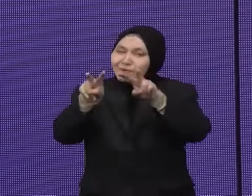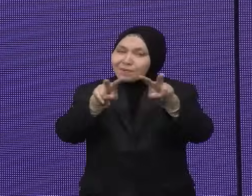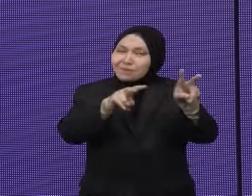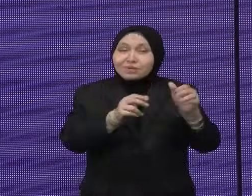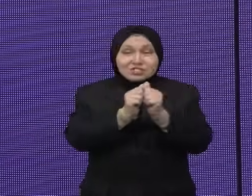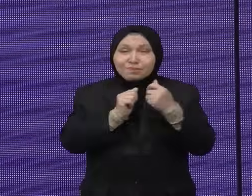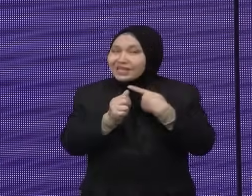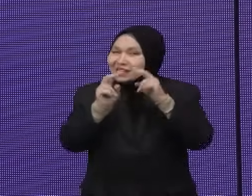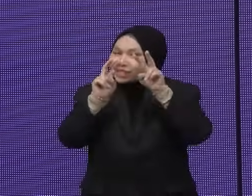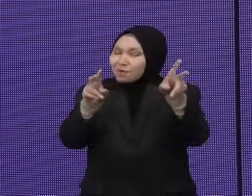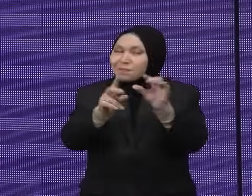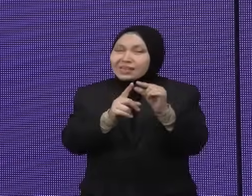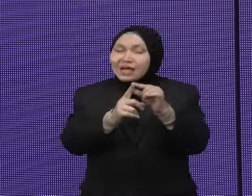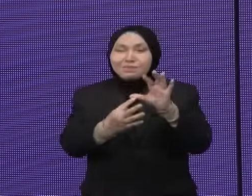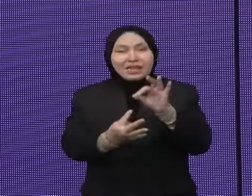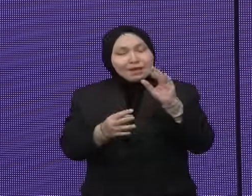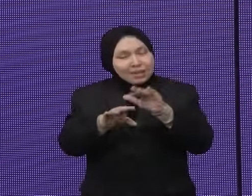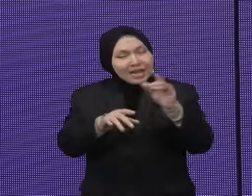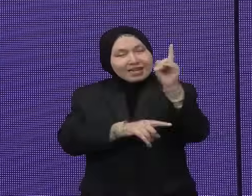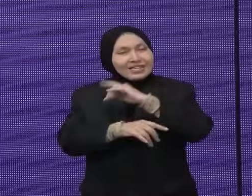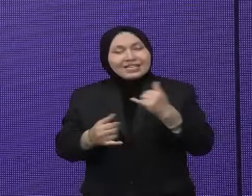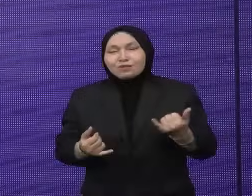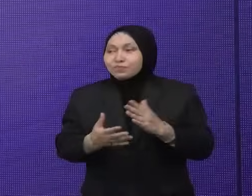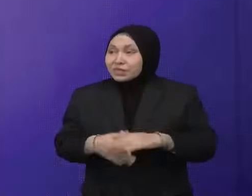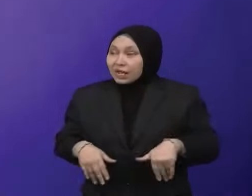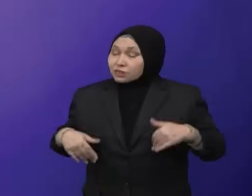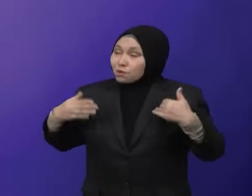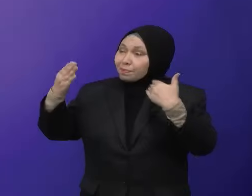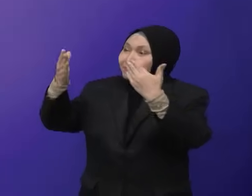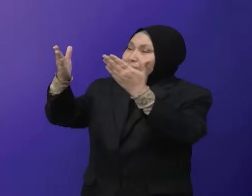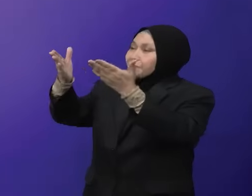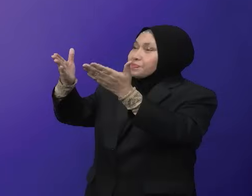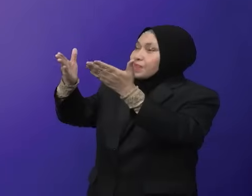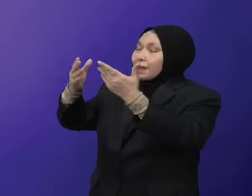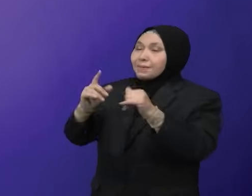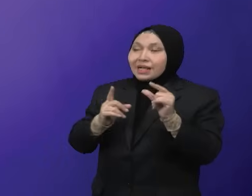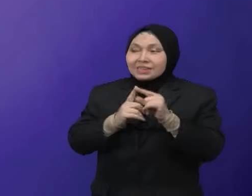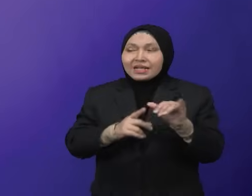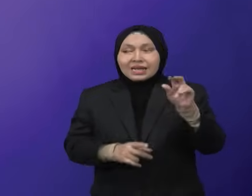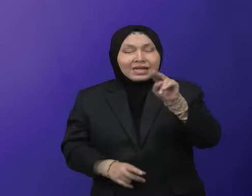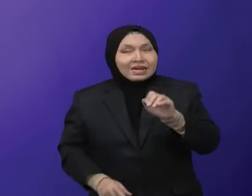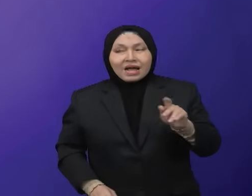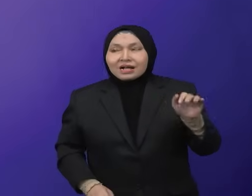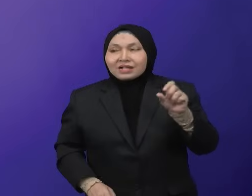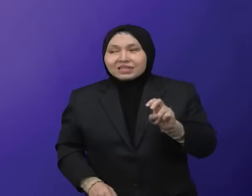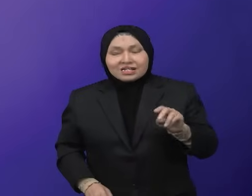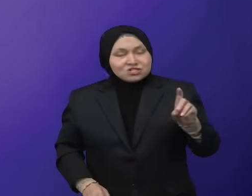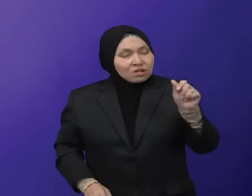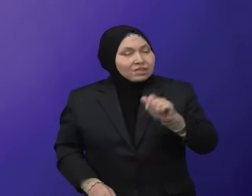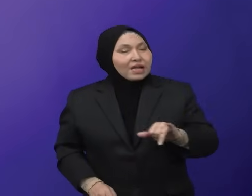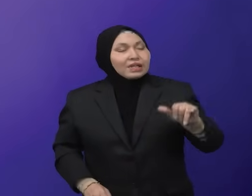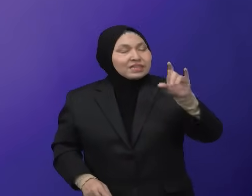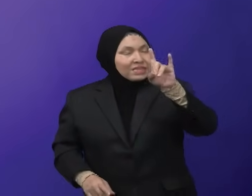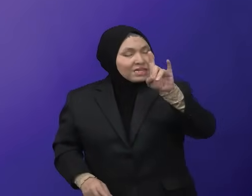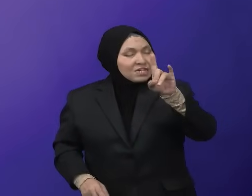mari sama-sama kita lihat perkataan pilihan pada hari ini. Iaitu perkataannya ialah inna kaidash syaitani kana